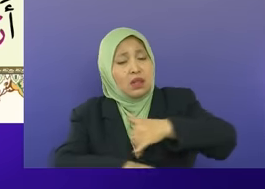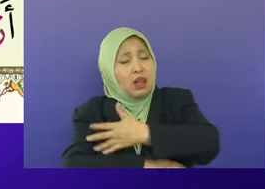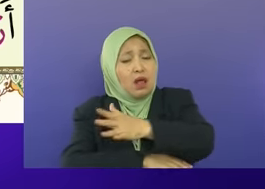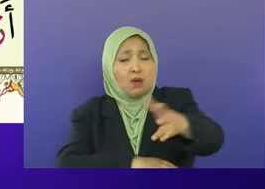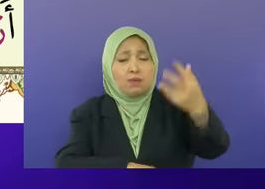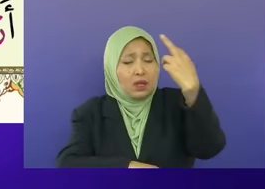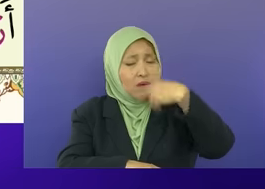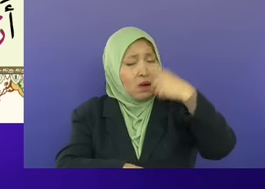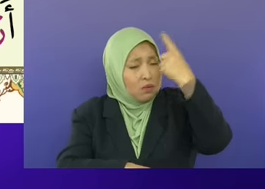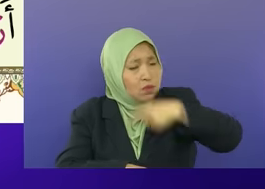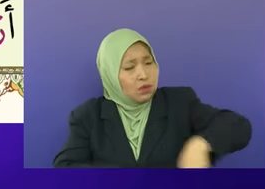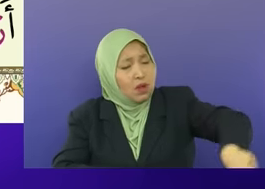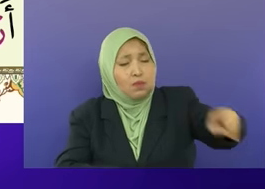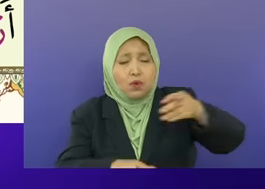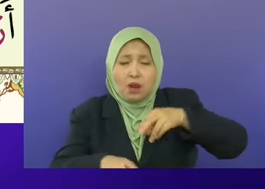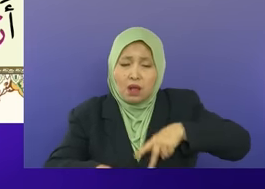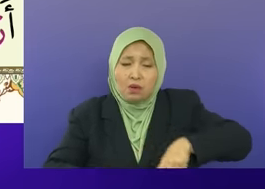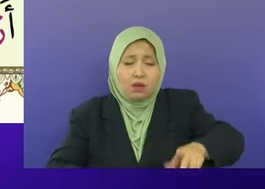Firaun